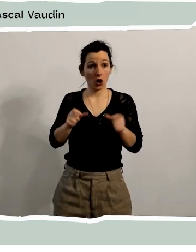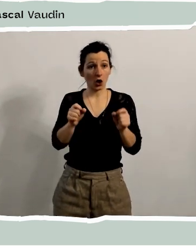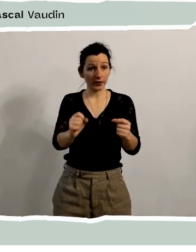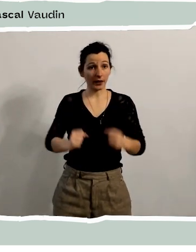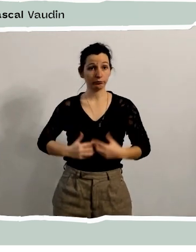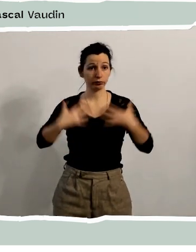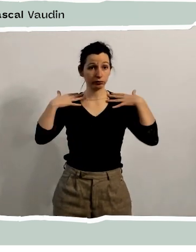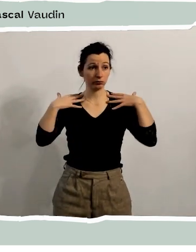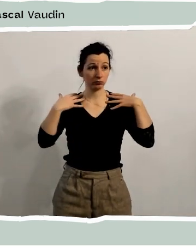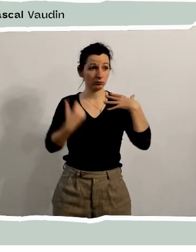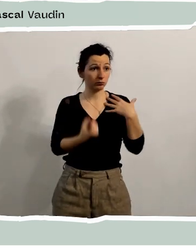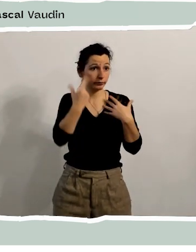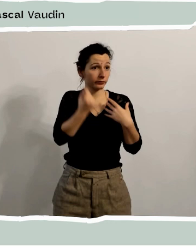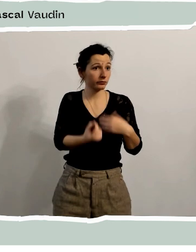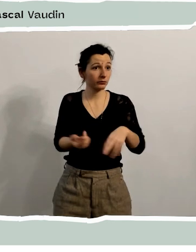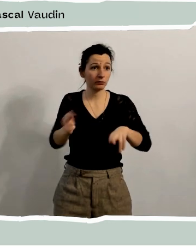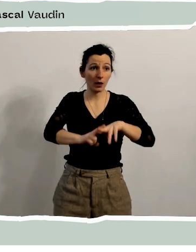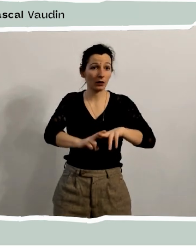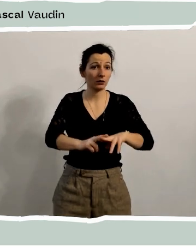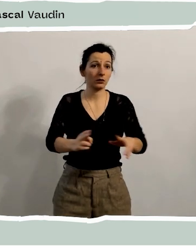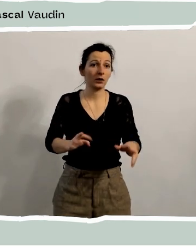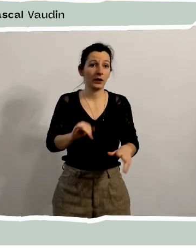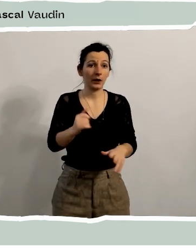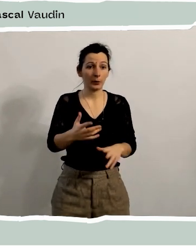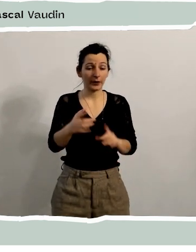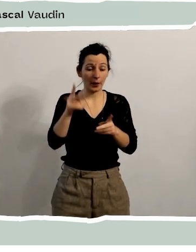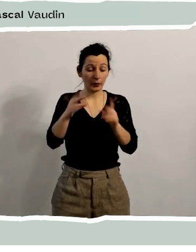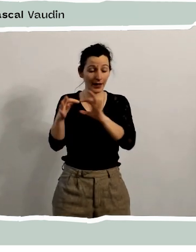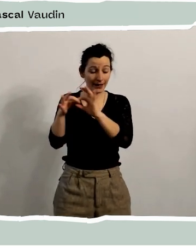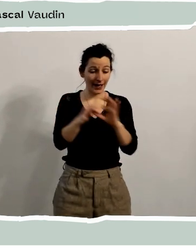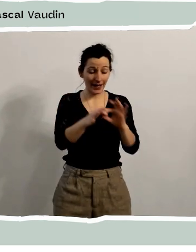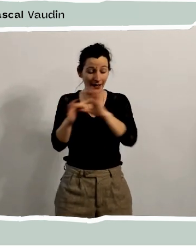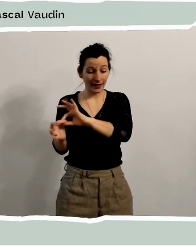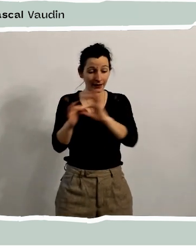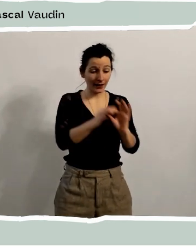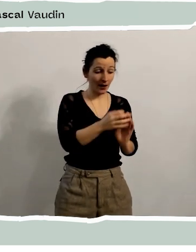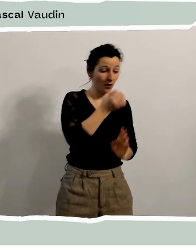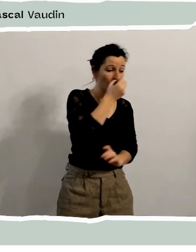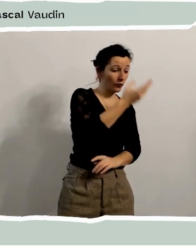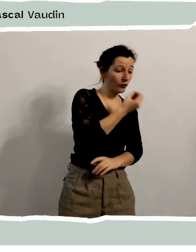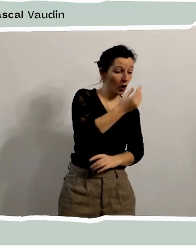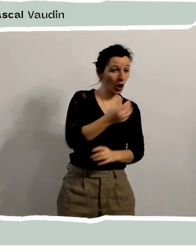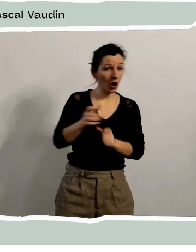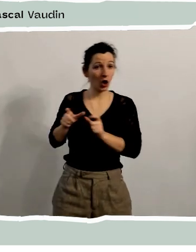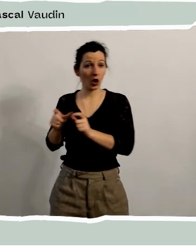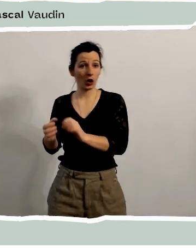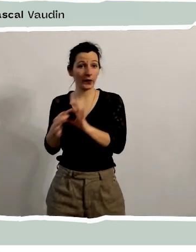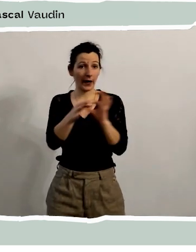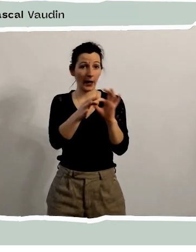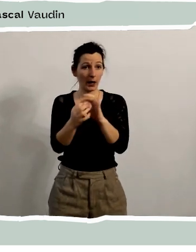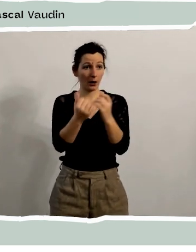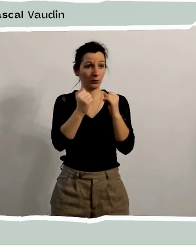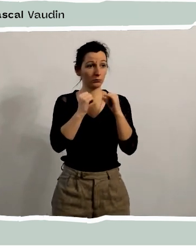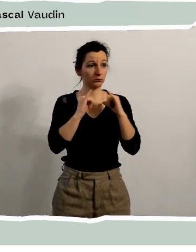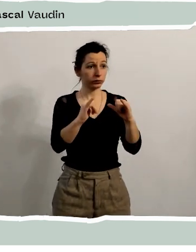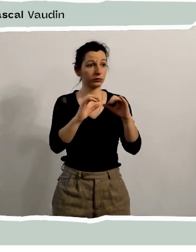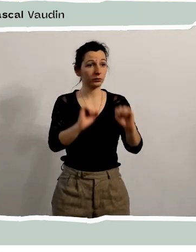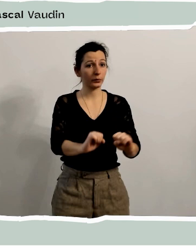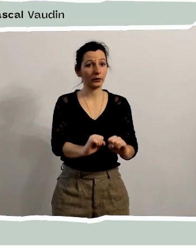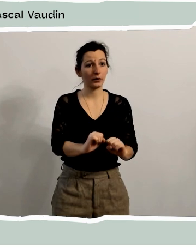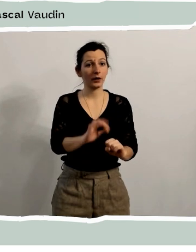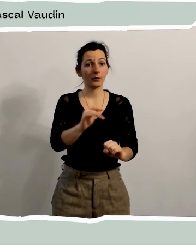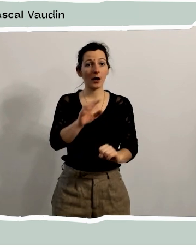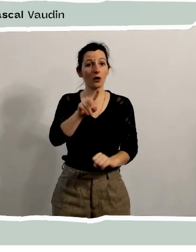le lien avec l'exposition aux pesticides dans les fleurs est fortement suspecté. Les fleurs, on veut que les fleurs